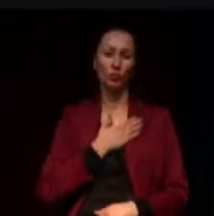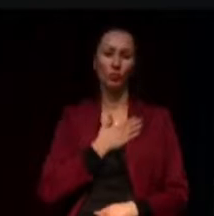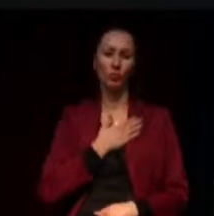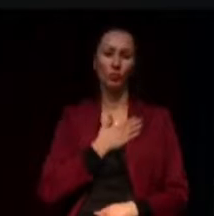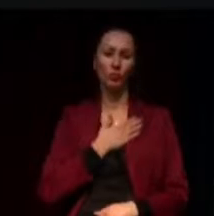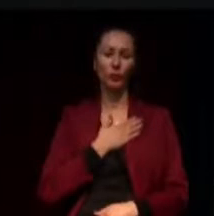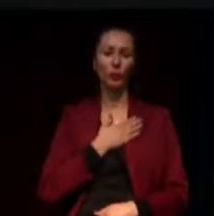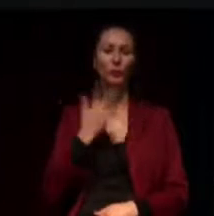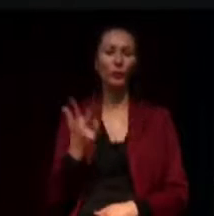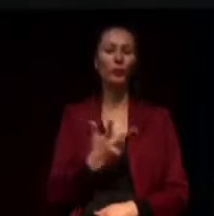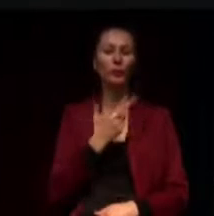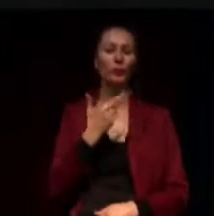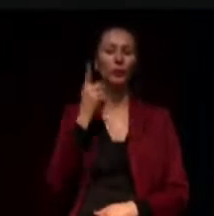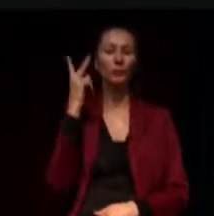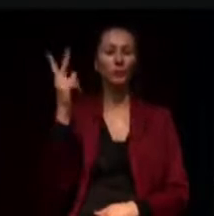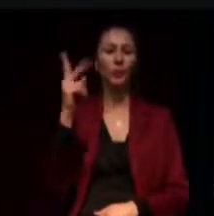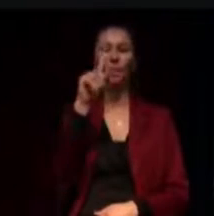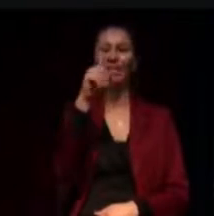Ama